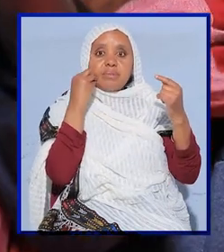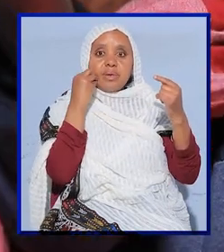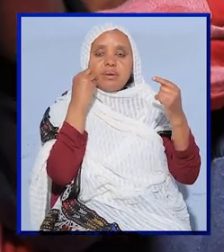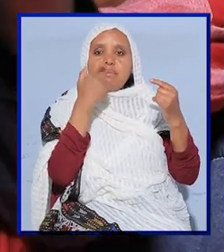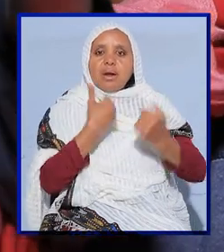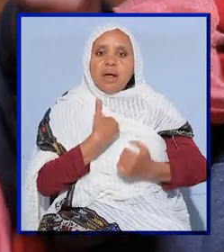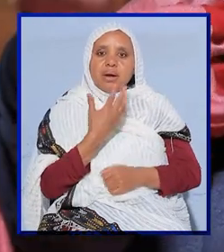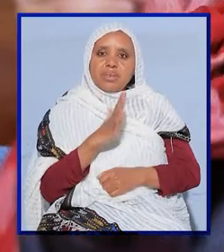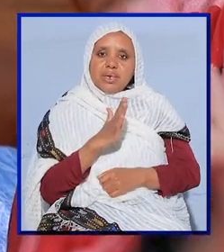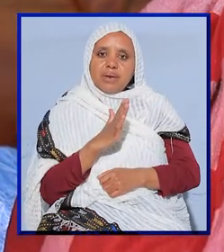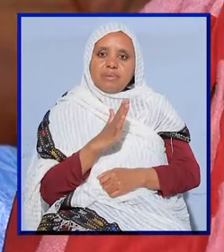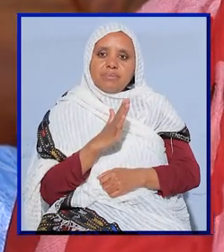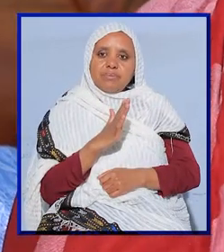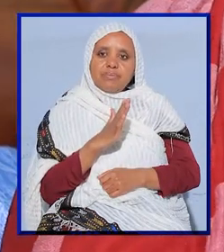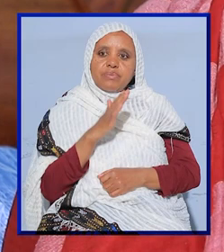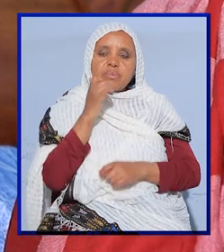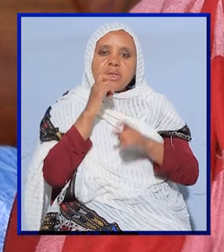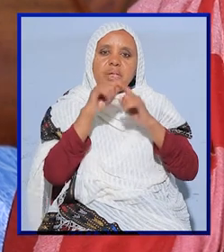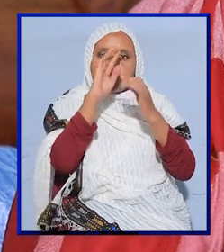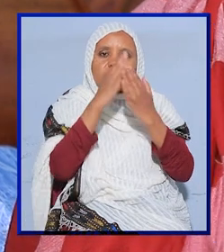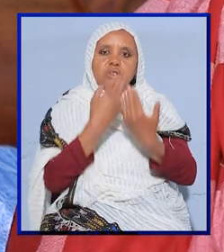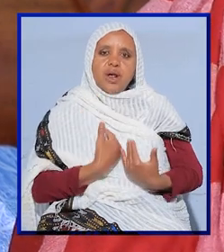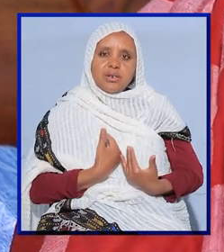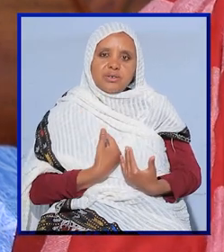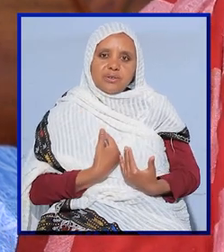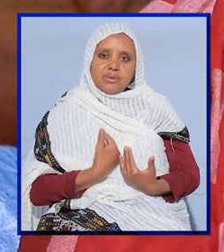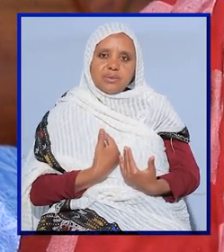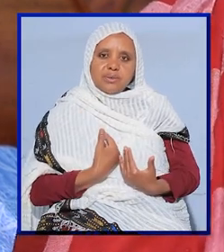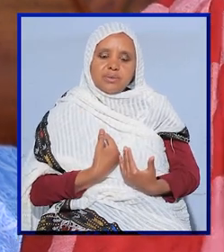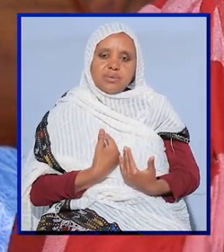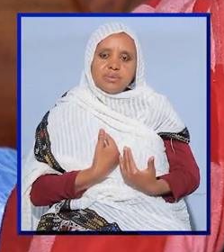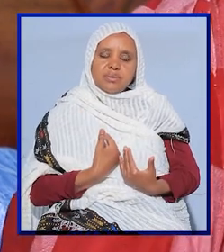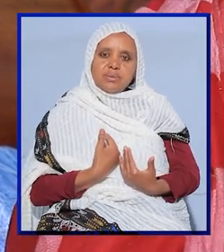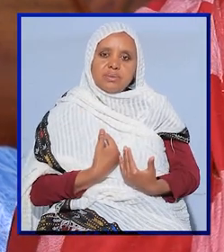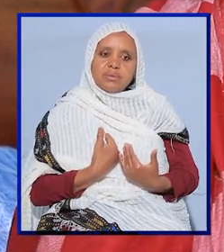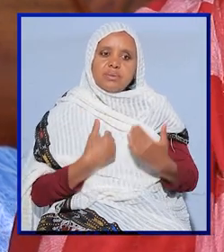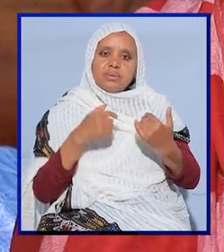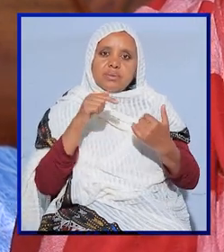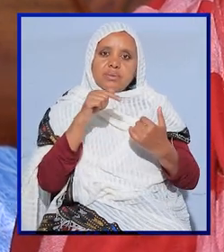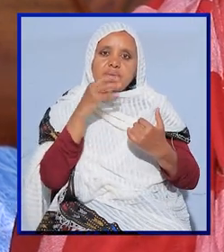ግን እሷ እዚህ ቤት አሁን ማናለ መሰለክ የእህትየው ልጅ አለች